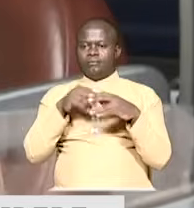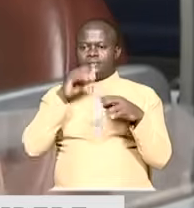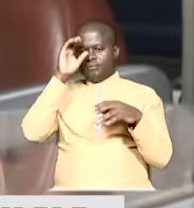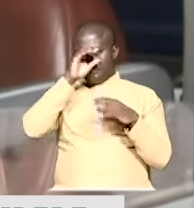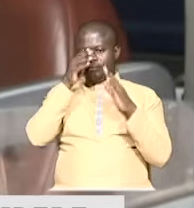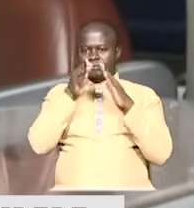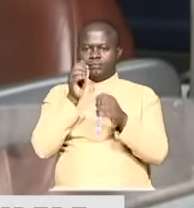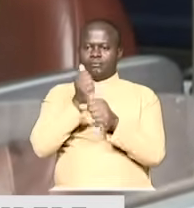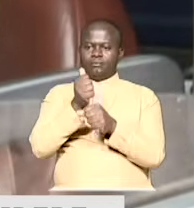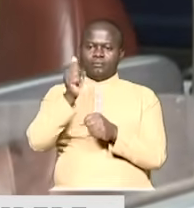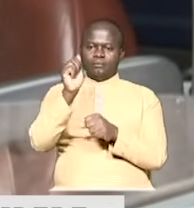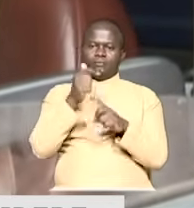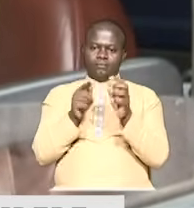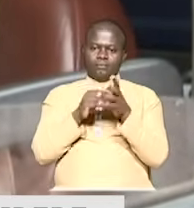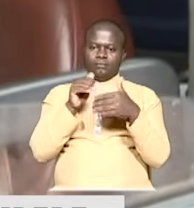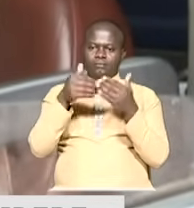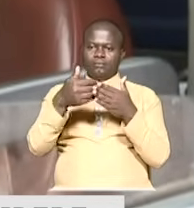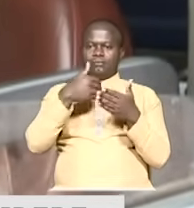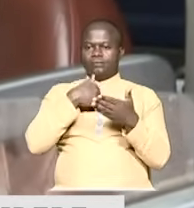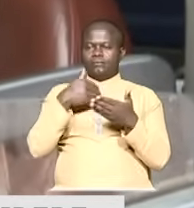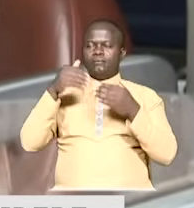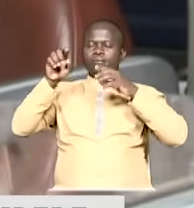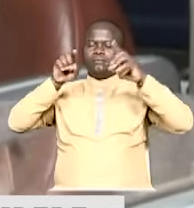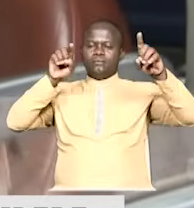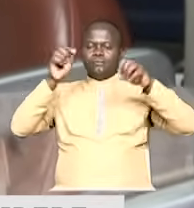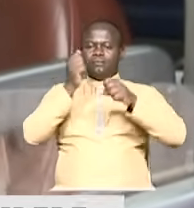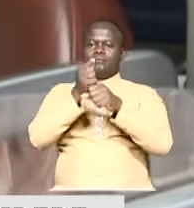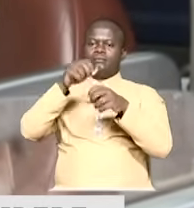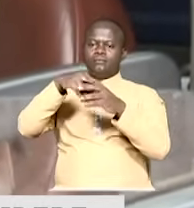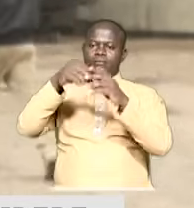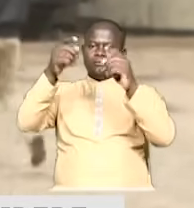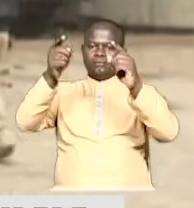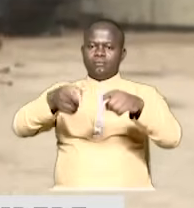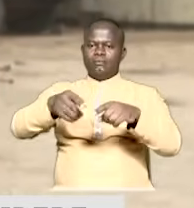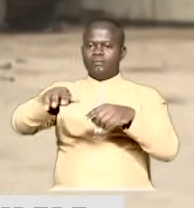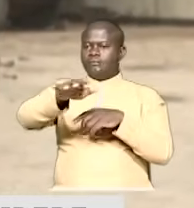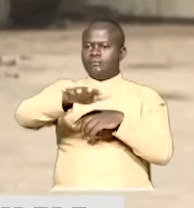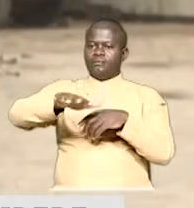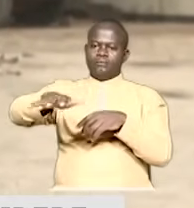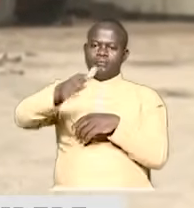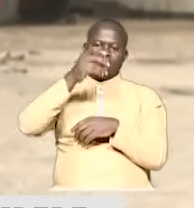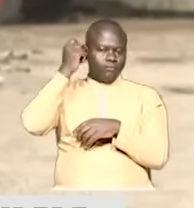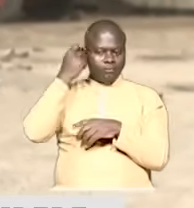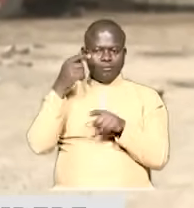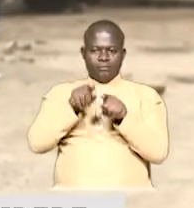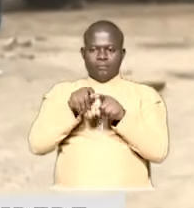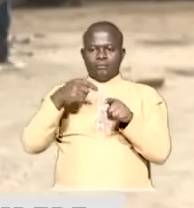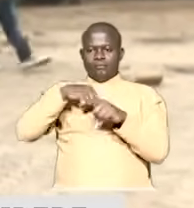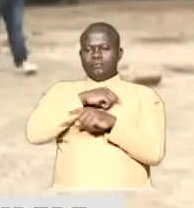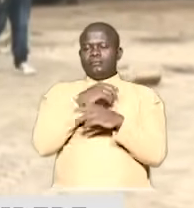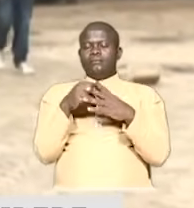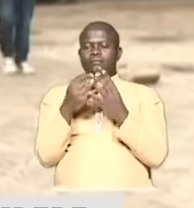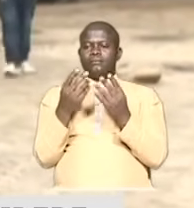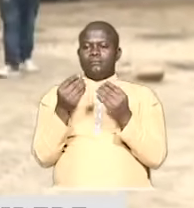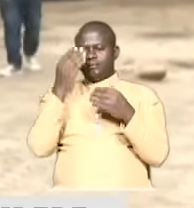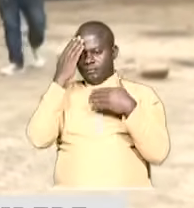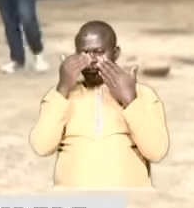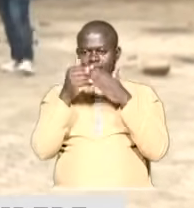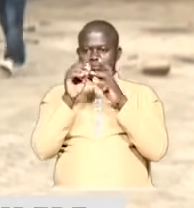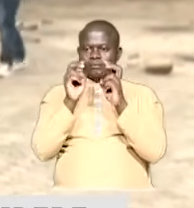ugukorera ahubwo bafite teri bakoreraho tubasangaho. Urumva natwe byaratworohereje kuko